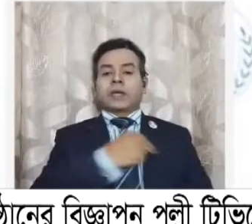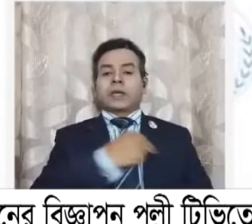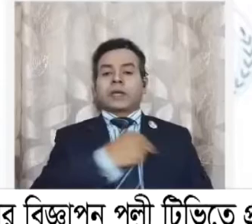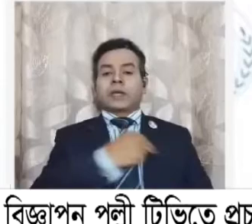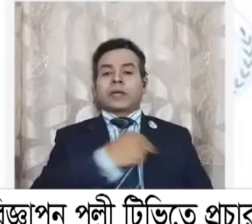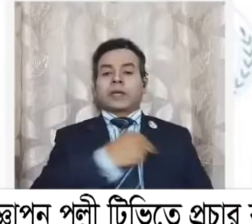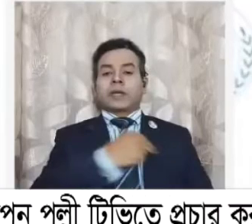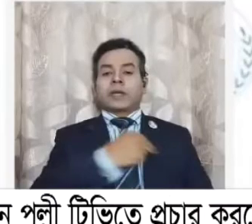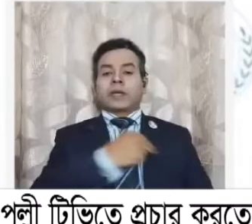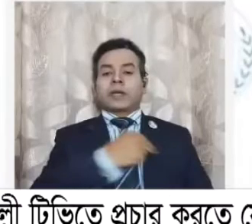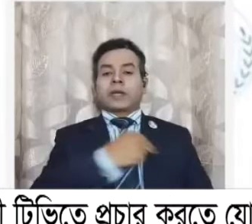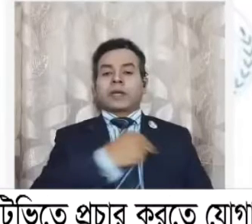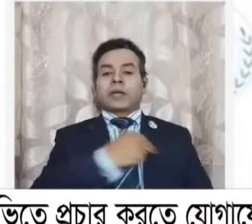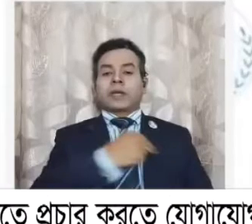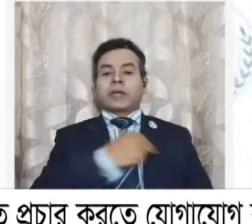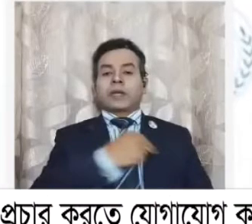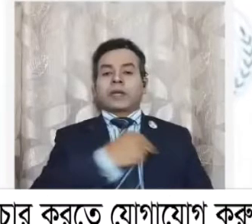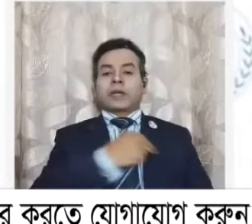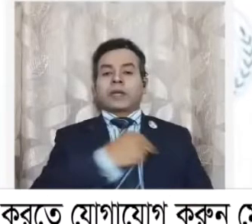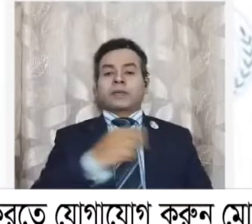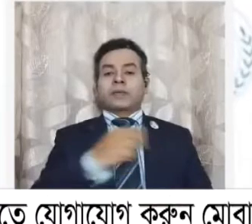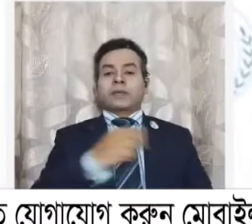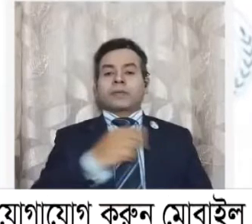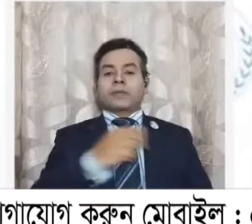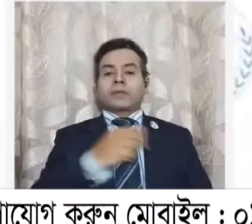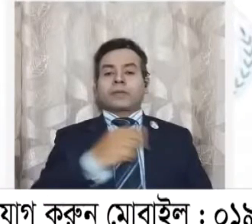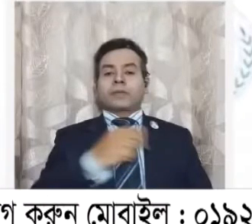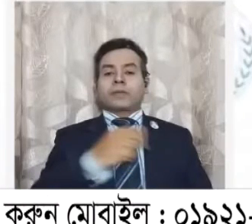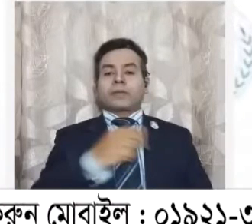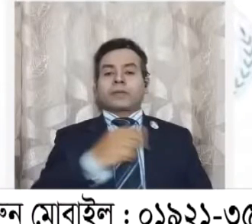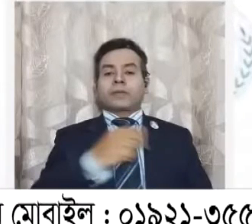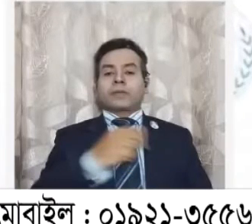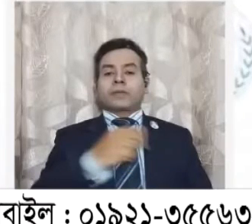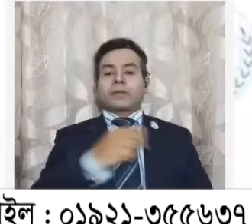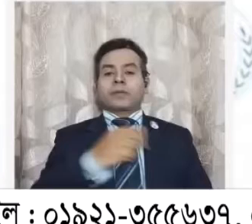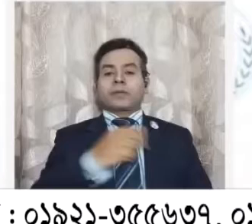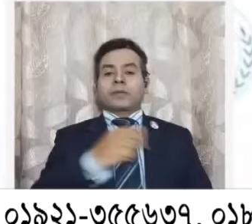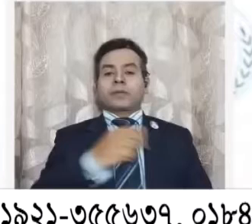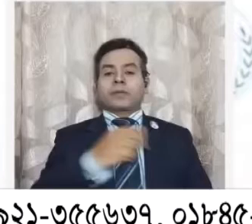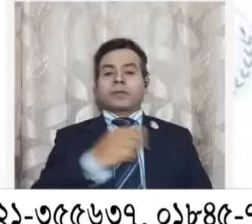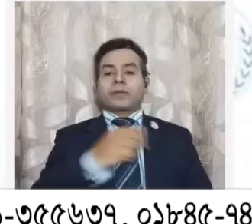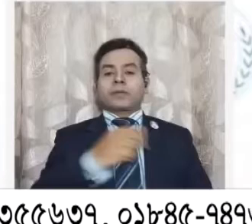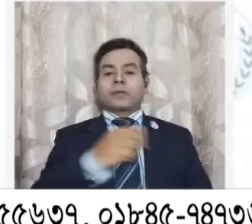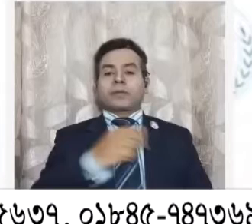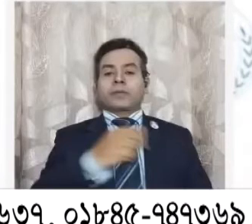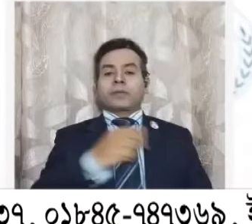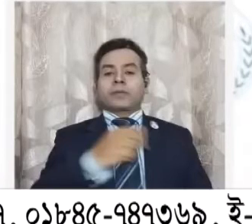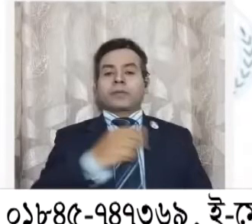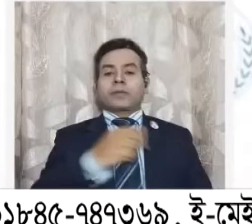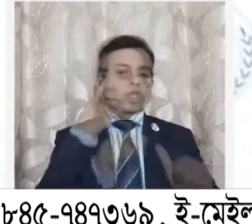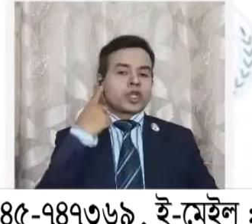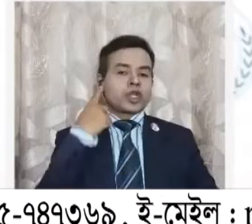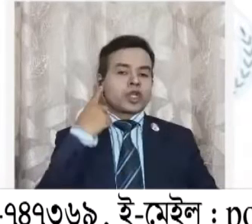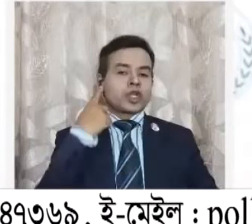গত 24 ঘন্টায় 14,413 নমুনা সংগ্রহ করে পরীক্ষা করা হয়েছে 17,837। এছাড়া গত